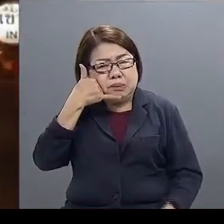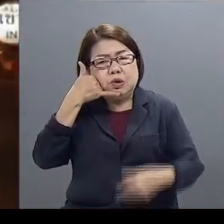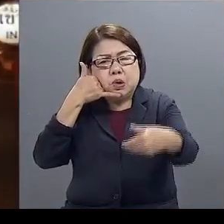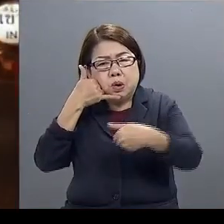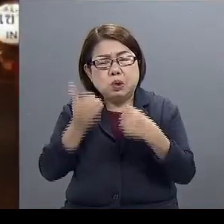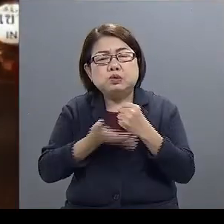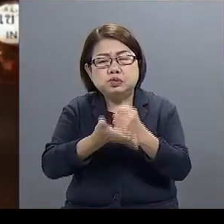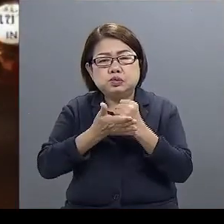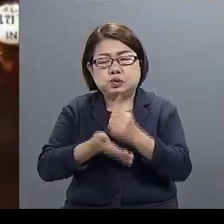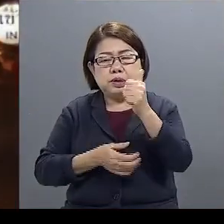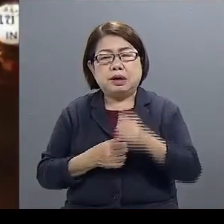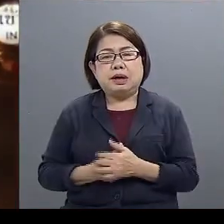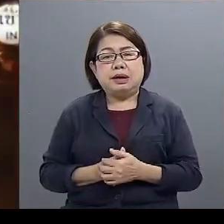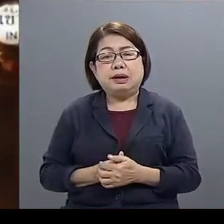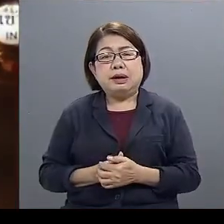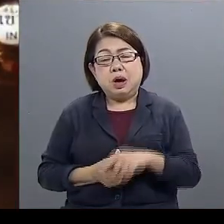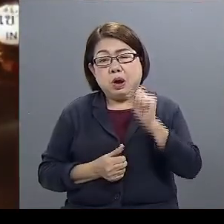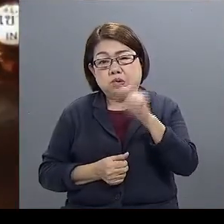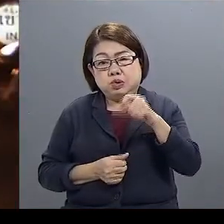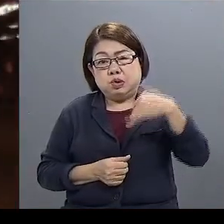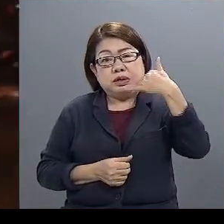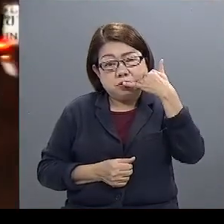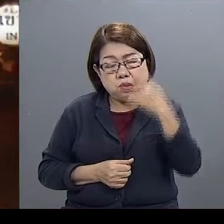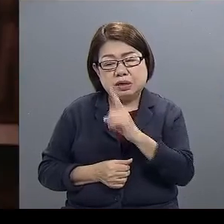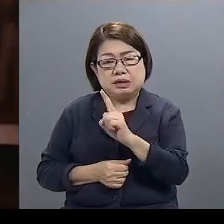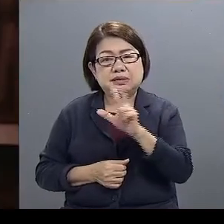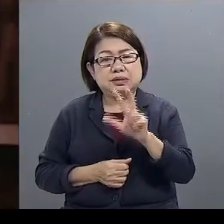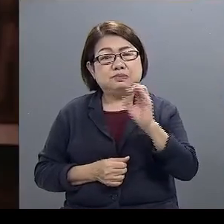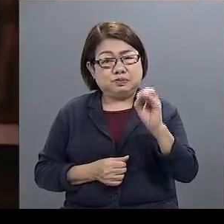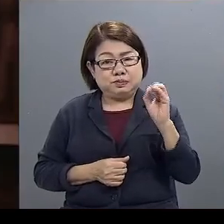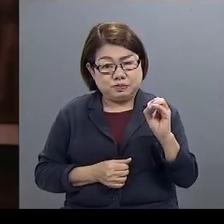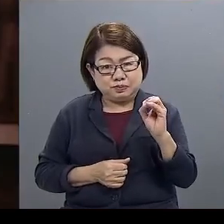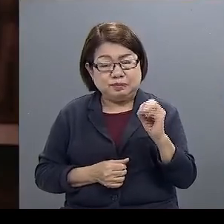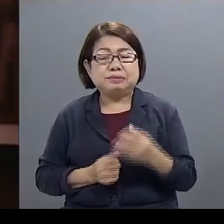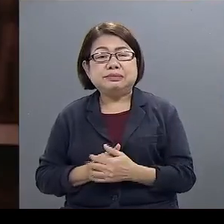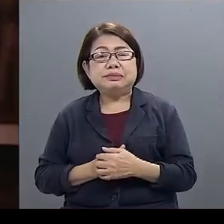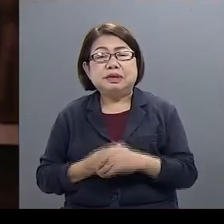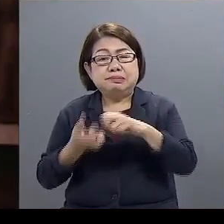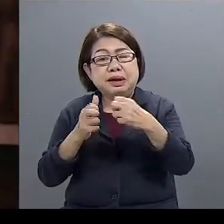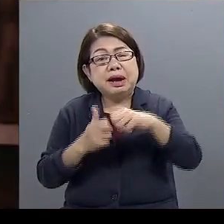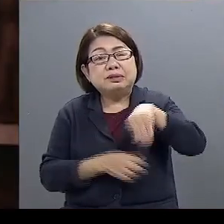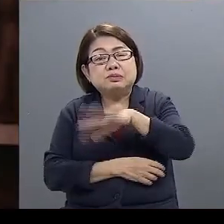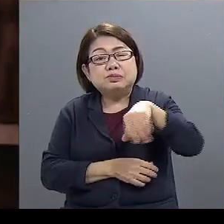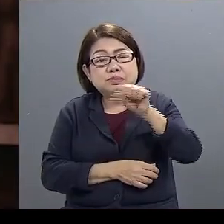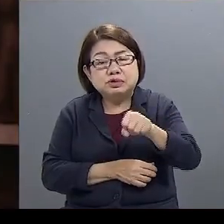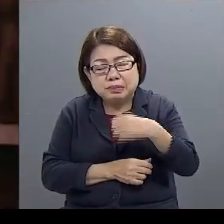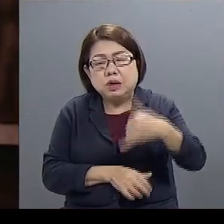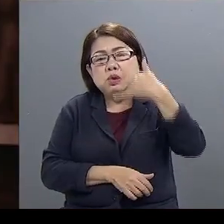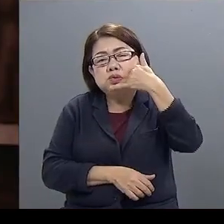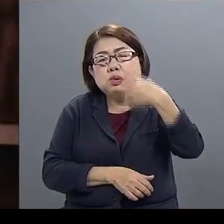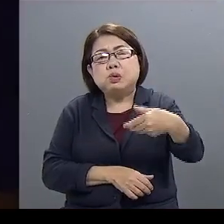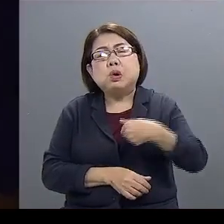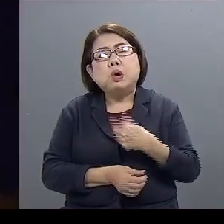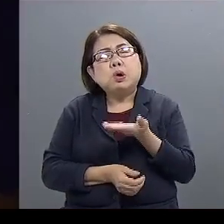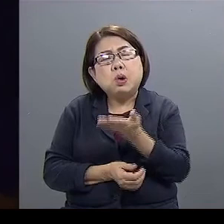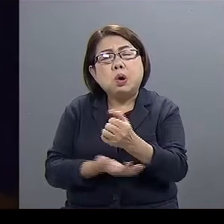อกจากเบอร์สายด่วน1300ที่ผู้ได้รับผลกระทบจากโรคโควิด-19 สามารถขอความช่วยเหลือได้แล้วในพื้นที่ตำบลต่าง